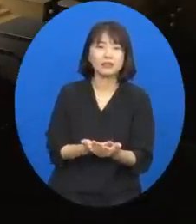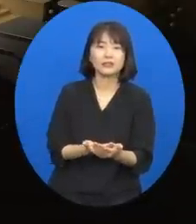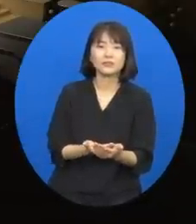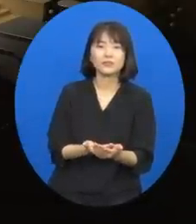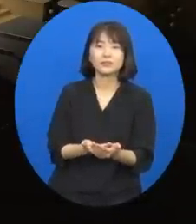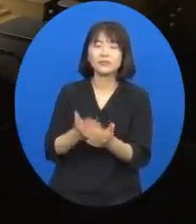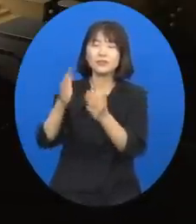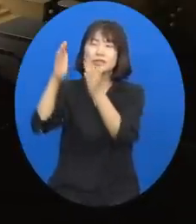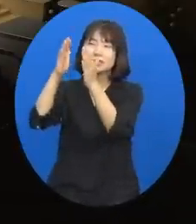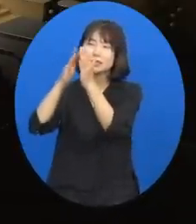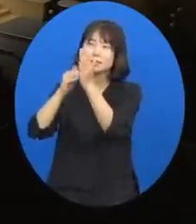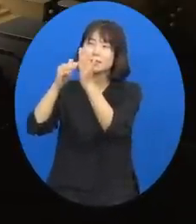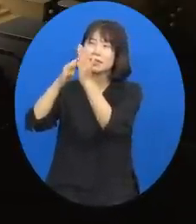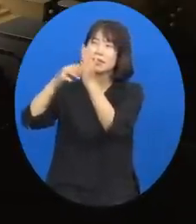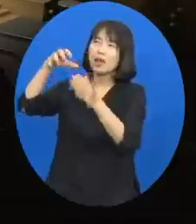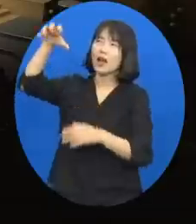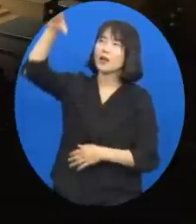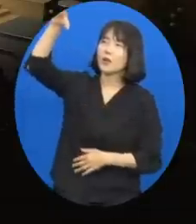woo